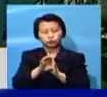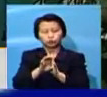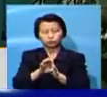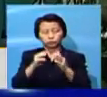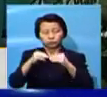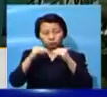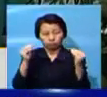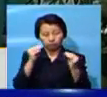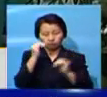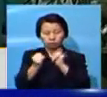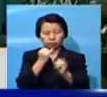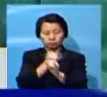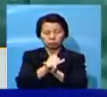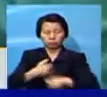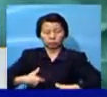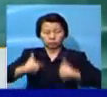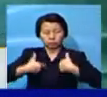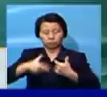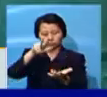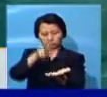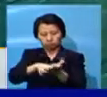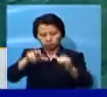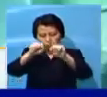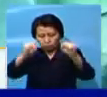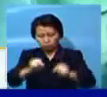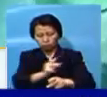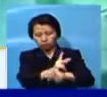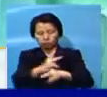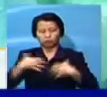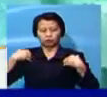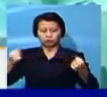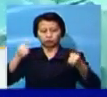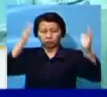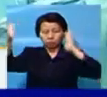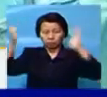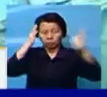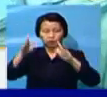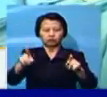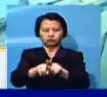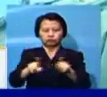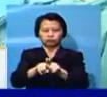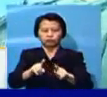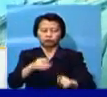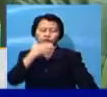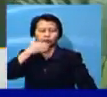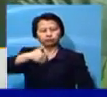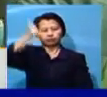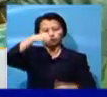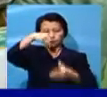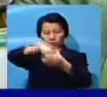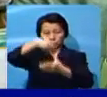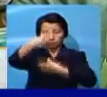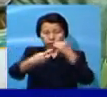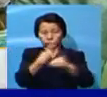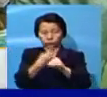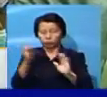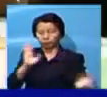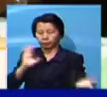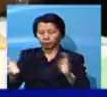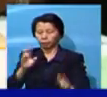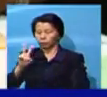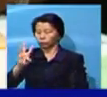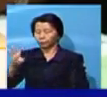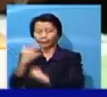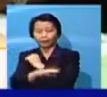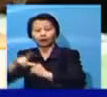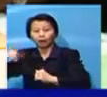majalah International living yang mengiktiraf sistem penjagaan kesihatan Malaysia sebagai antara yang terbaik di dunia berbanding 24